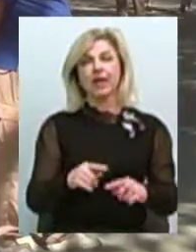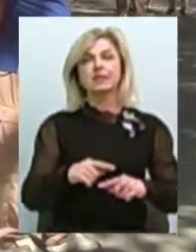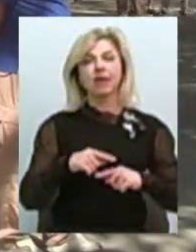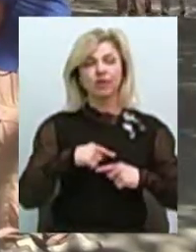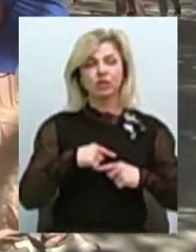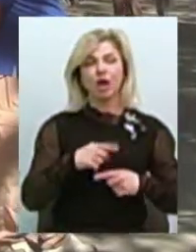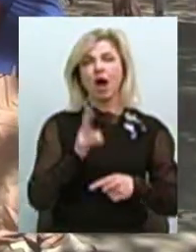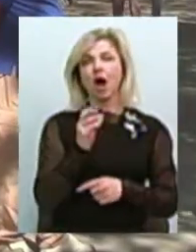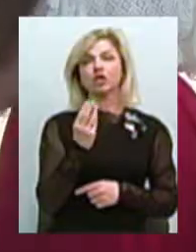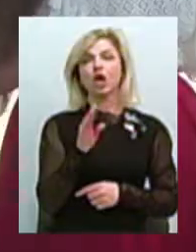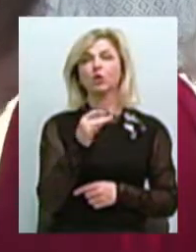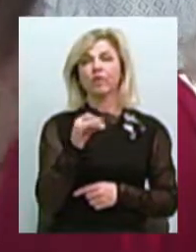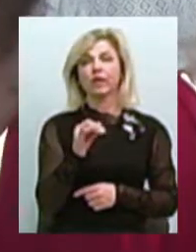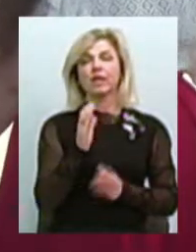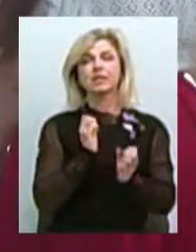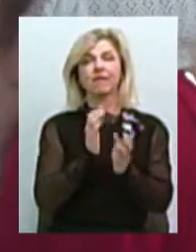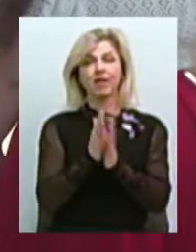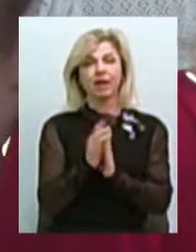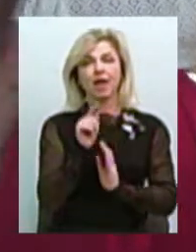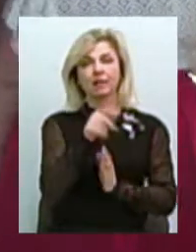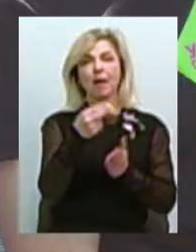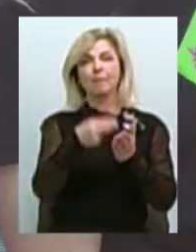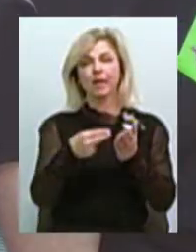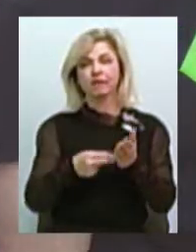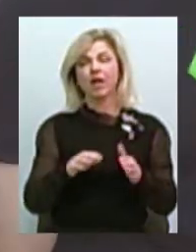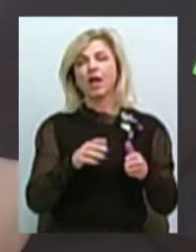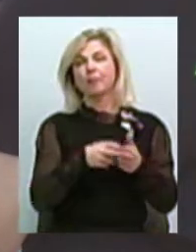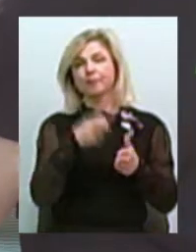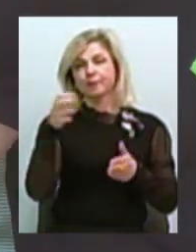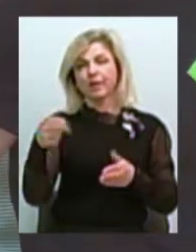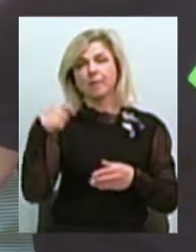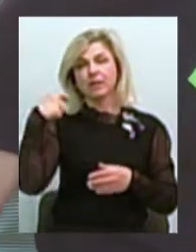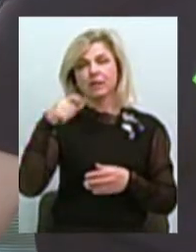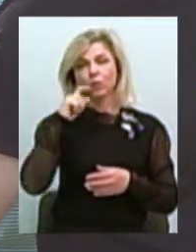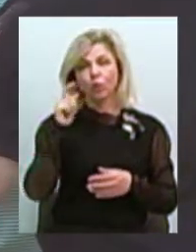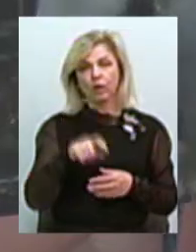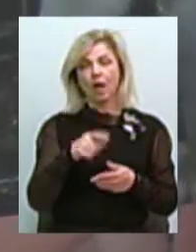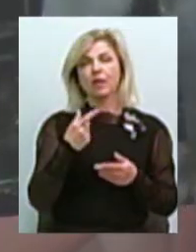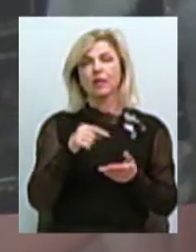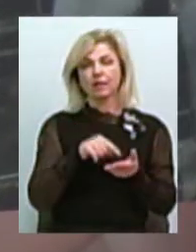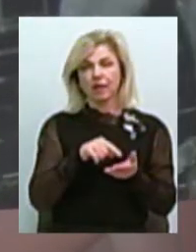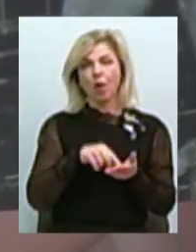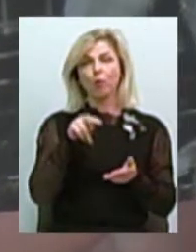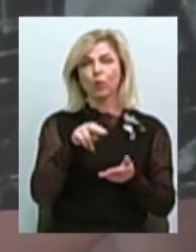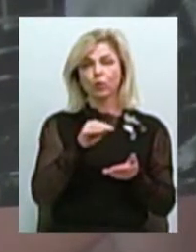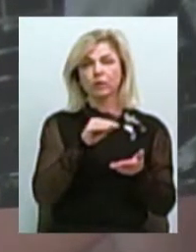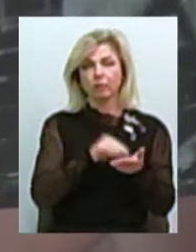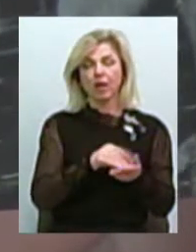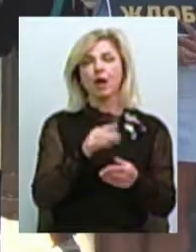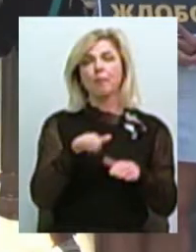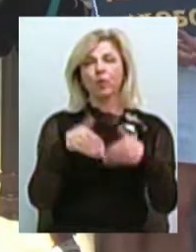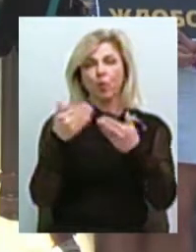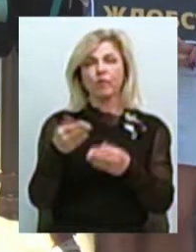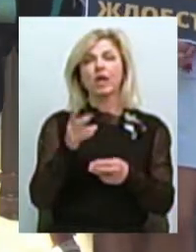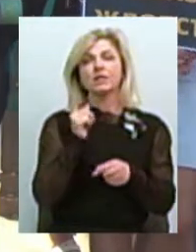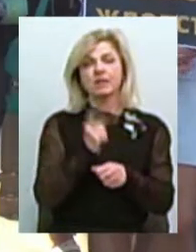– Каштановий сквер. Там учасники поставили підписи під зверненням до президента України, у якому серед інших пунктів пропонують заборонити хутряні